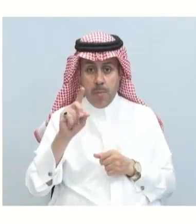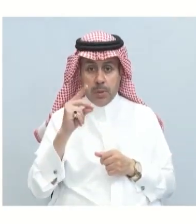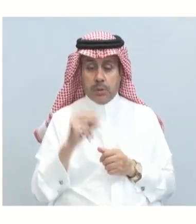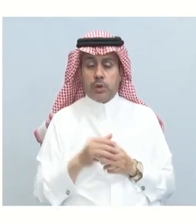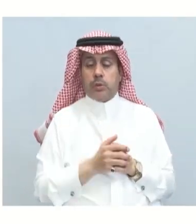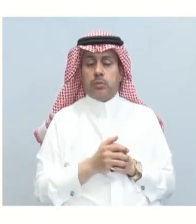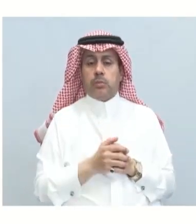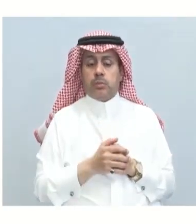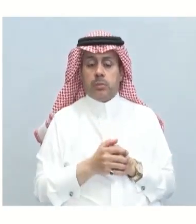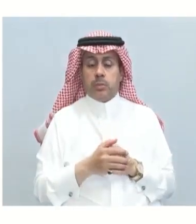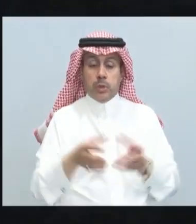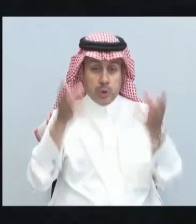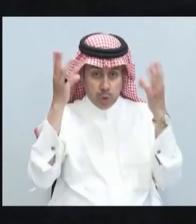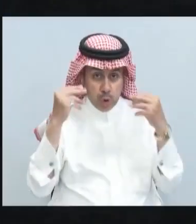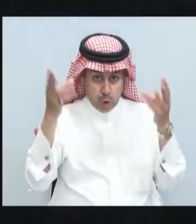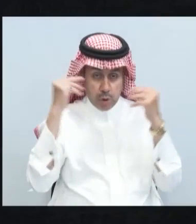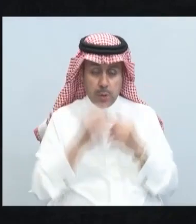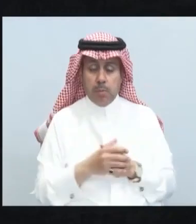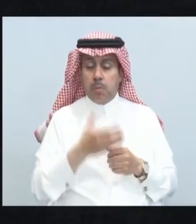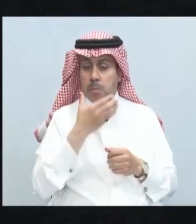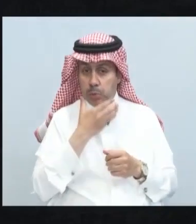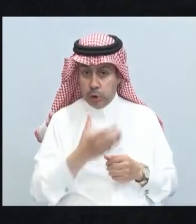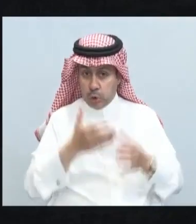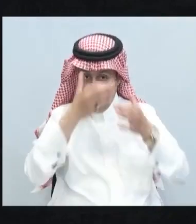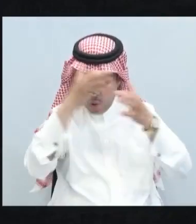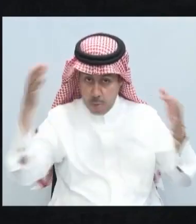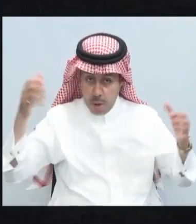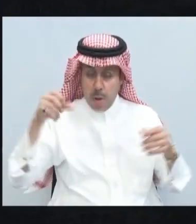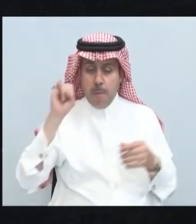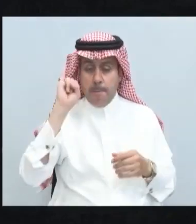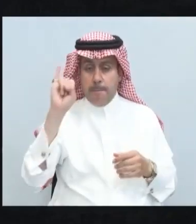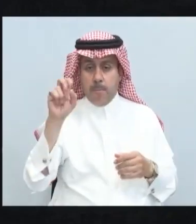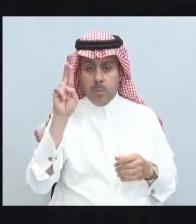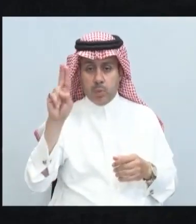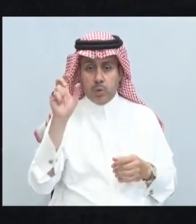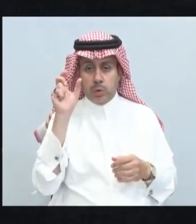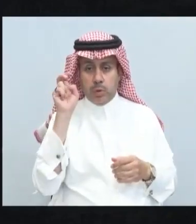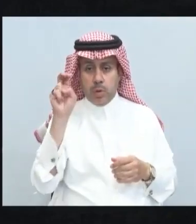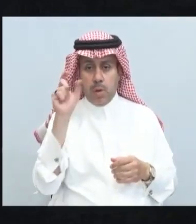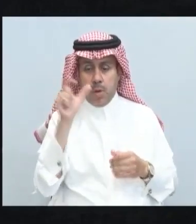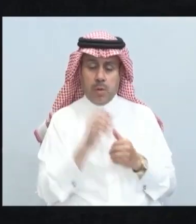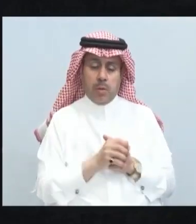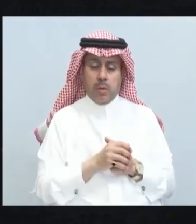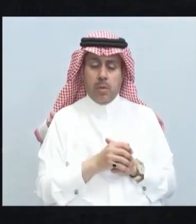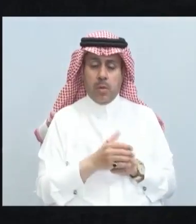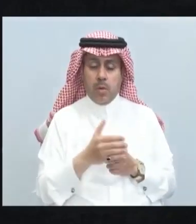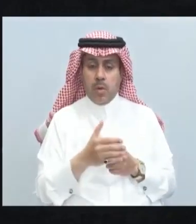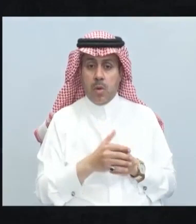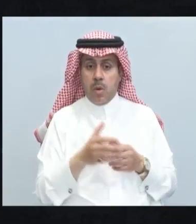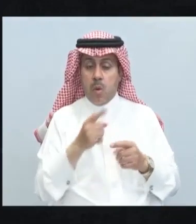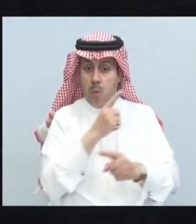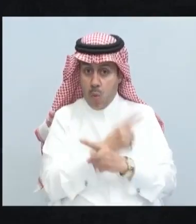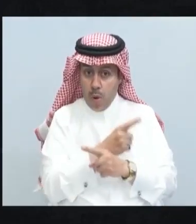المتشابه صح ذكرنا الاخلاص والبعد عن المعاصي كثرت القراءه والمراجعه لكن القراءه على شيخ شيخ ماذا